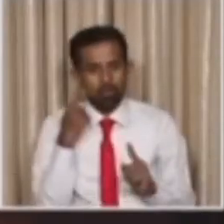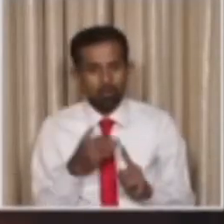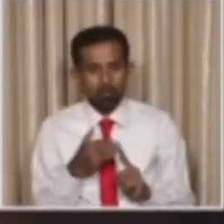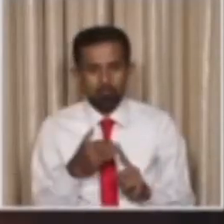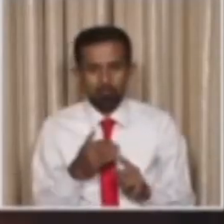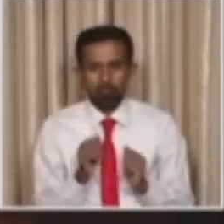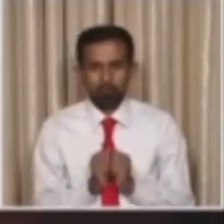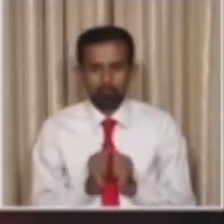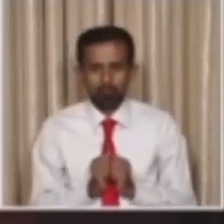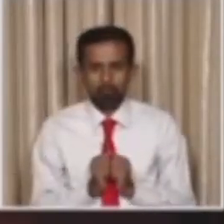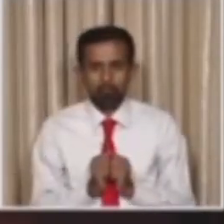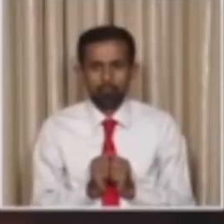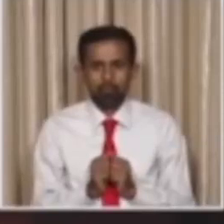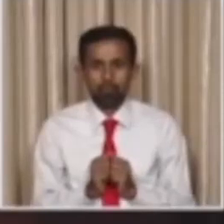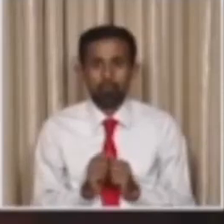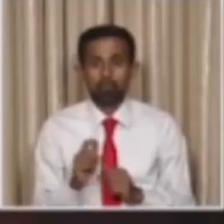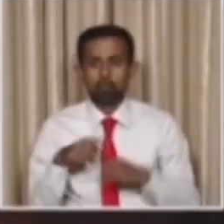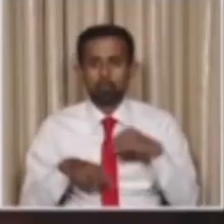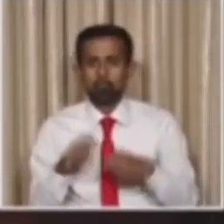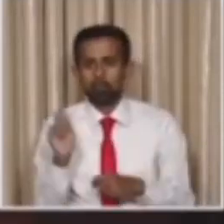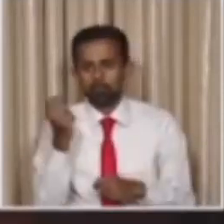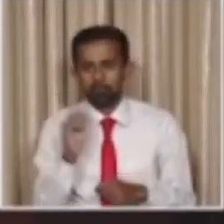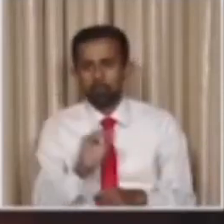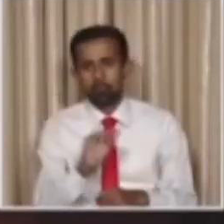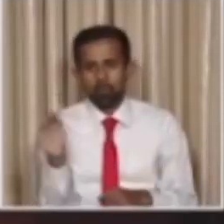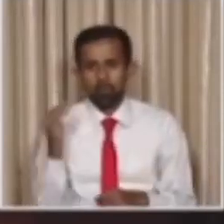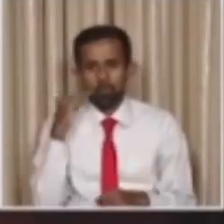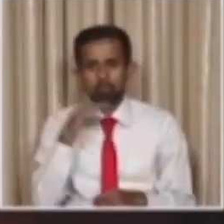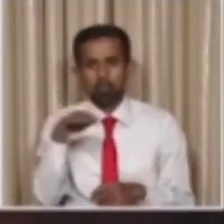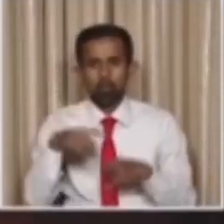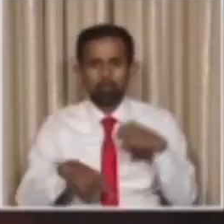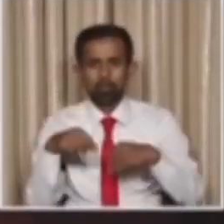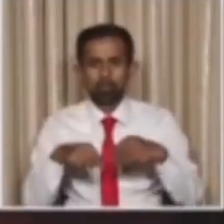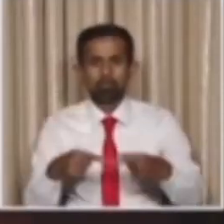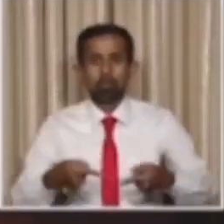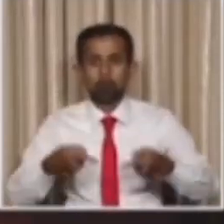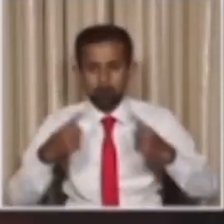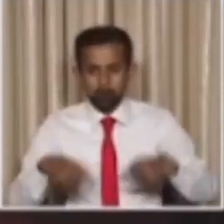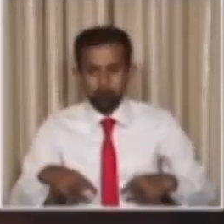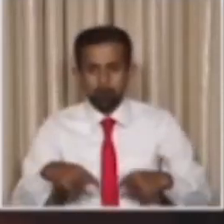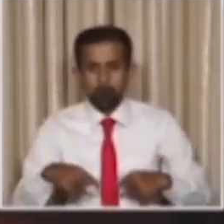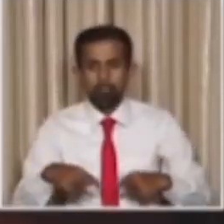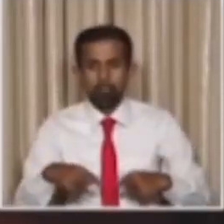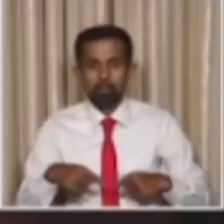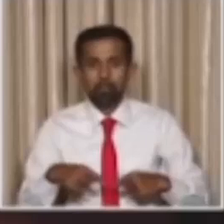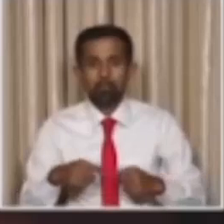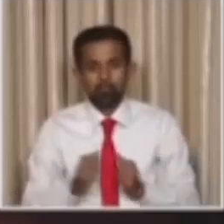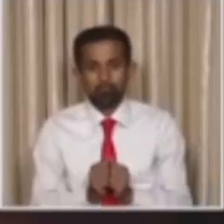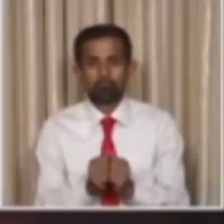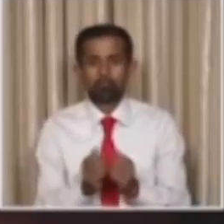ඒ කටයුතු කරන ජනවරමකින් පස්සේ ජනතාව ඡන්දය ප්‍රකාශ කරයින් පස්සේ මැතිවරණයකින් පස්සේ වටික අපි